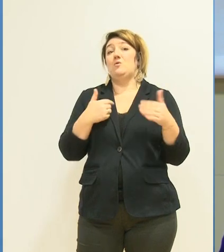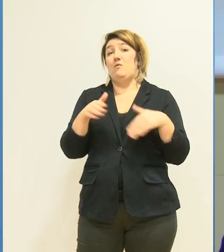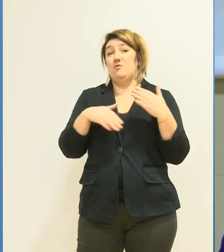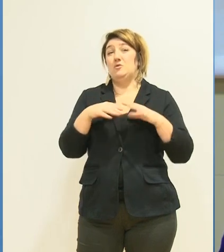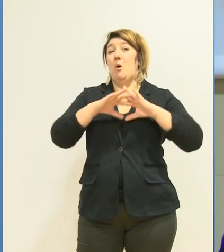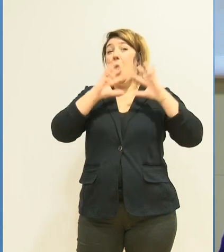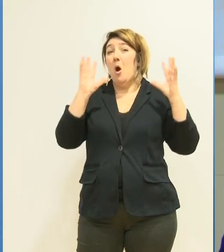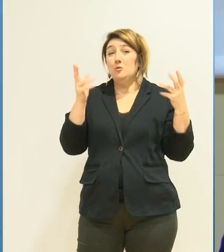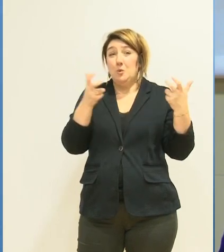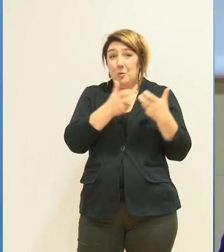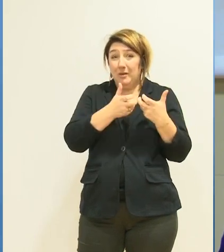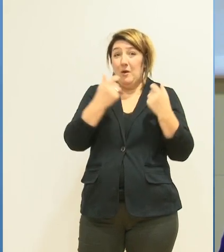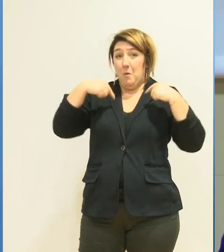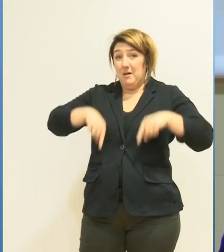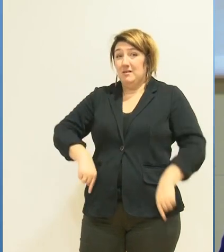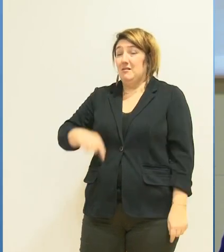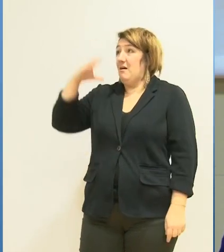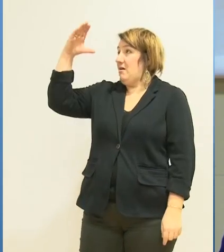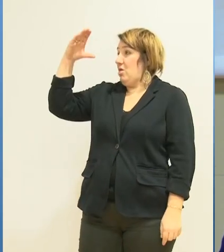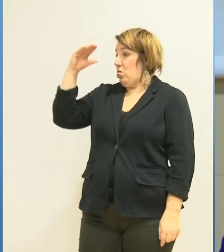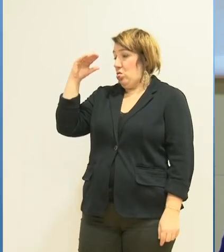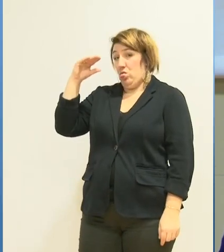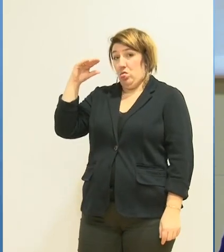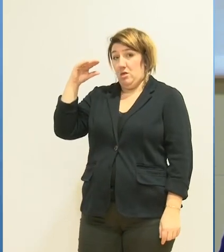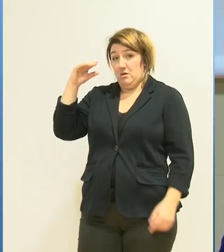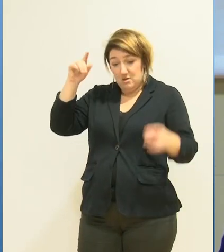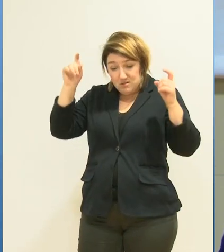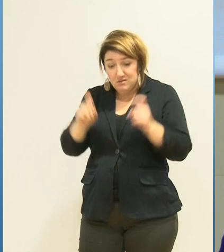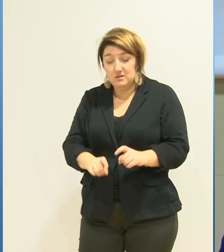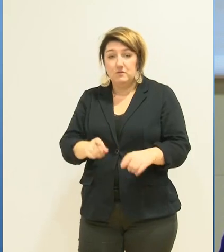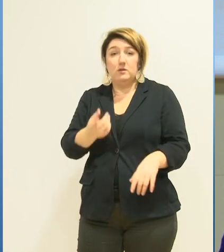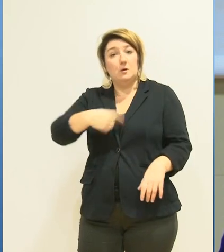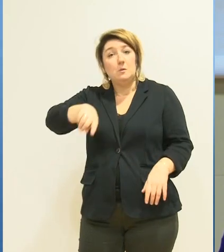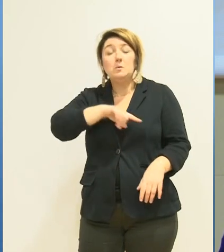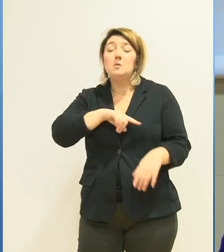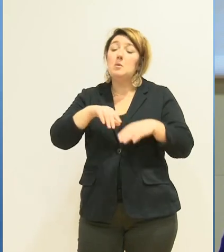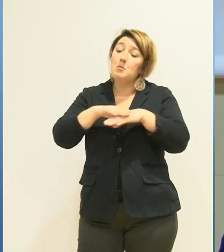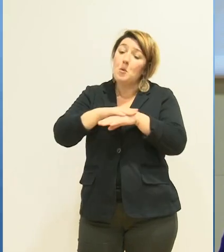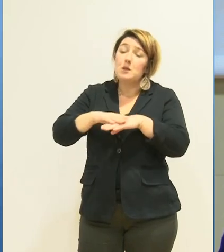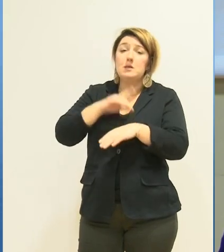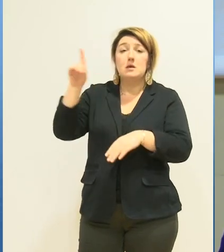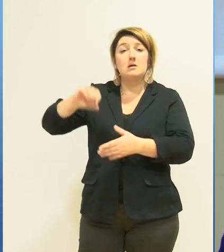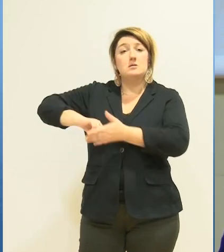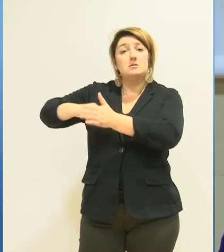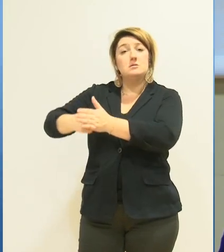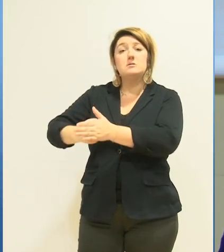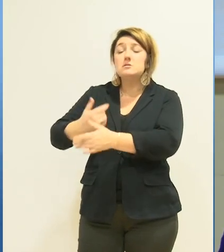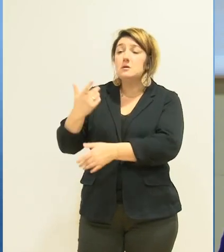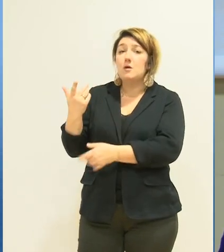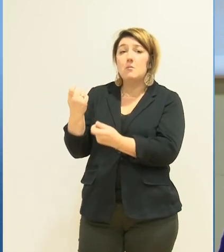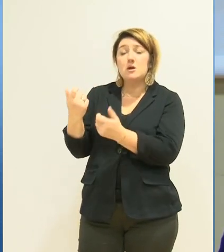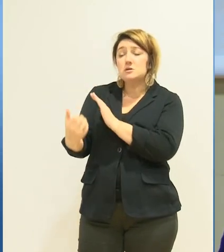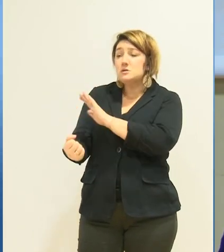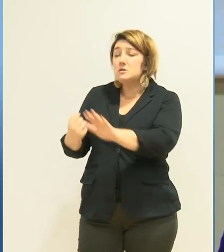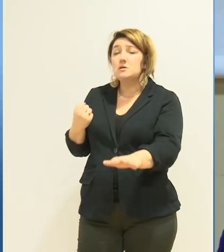de budget de dotation et nous avons encaissé cette politique d'austérité nous avons encaissé sans augmenter les impôts